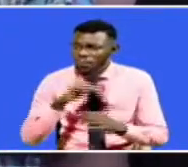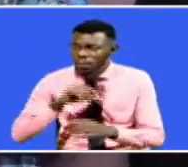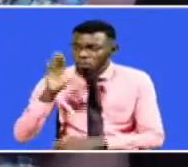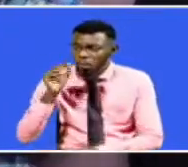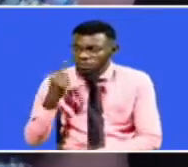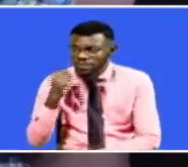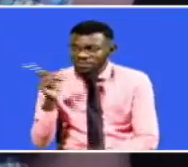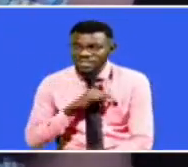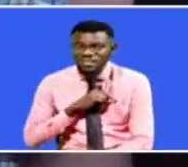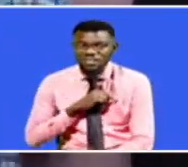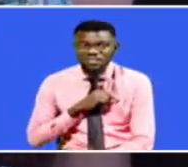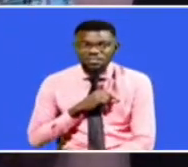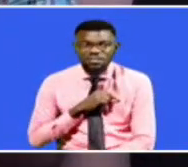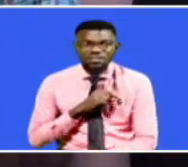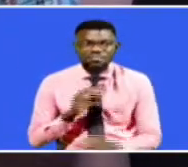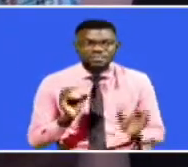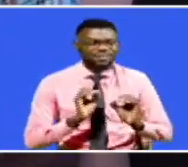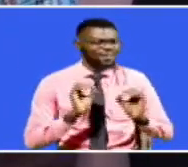matter.